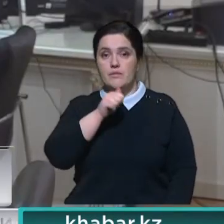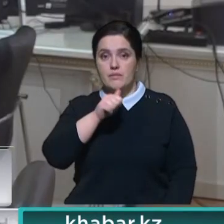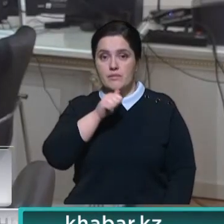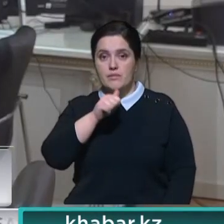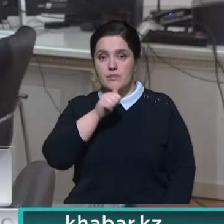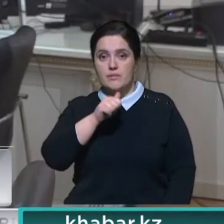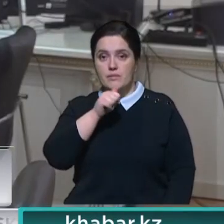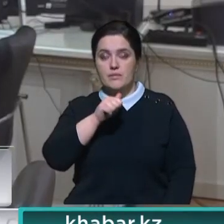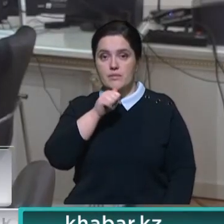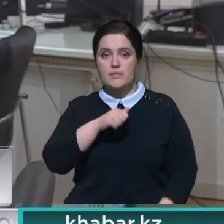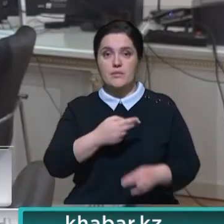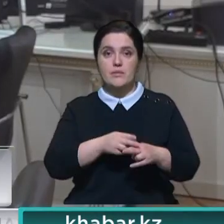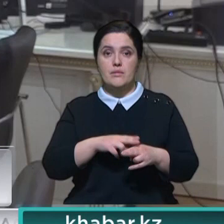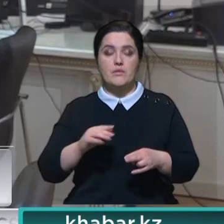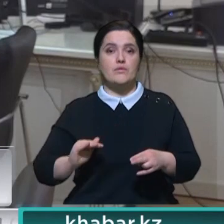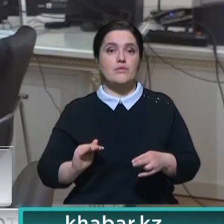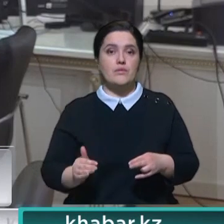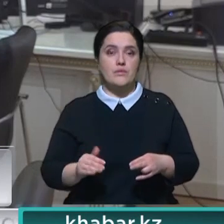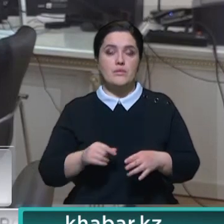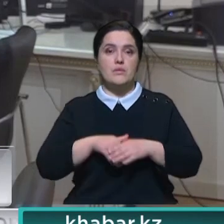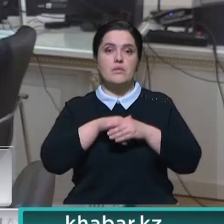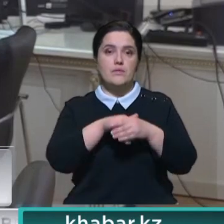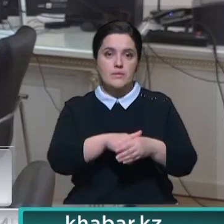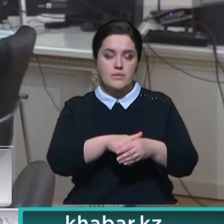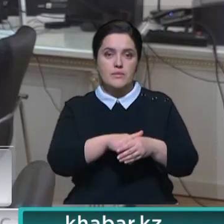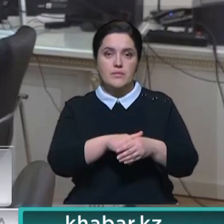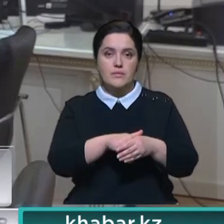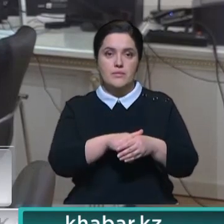Или за счет привлечения частных инвестиций. То есть здесь